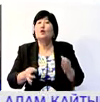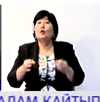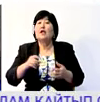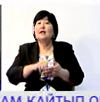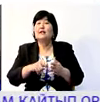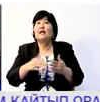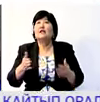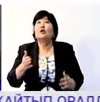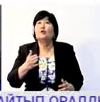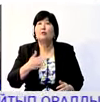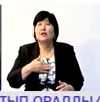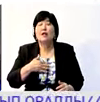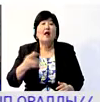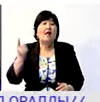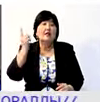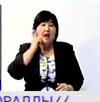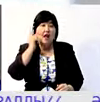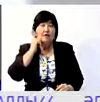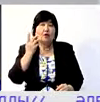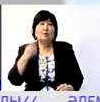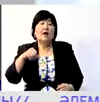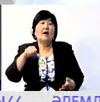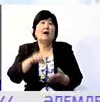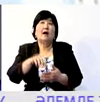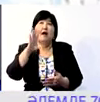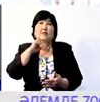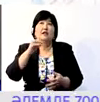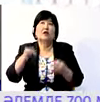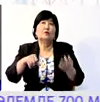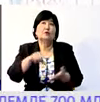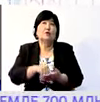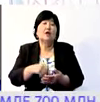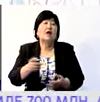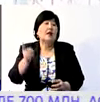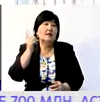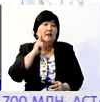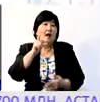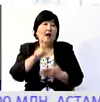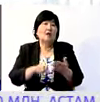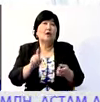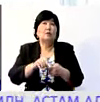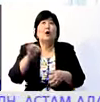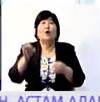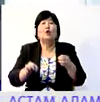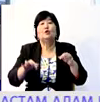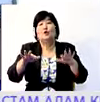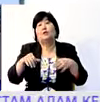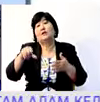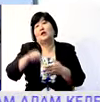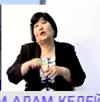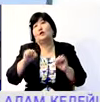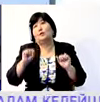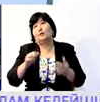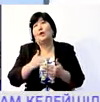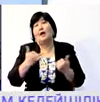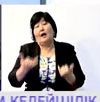Мен телефонмен қатыса аламын да. Ұялы телефон арқылы сот процесіне қатысуға мүмкіндік бар.